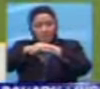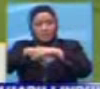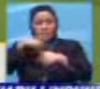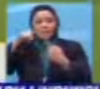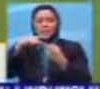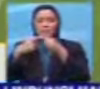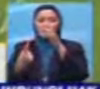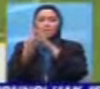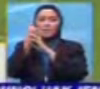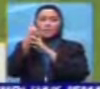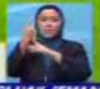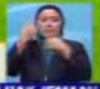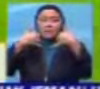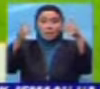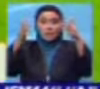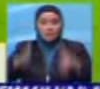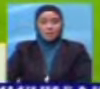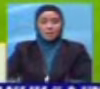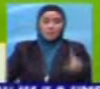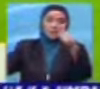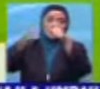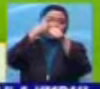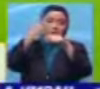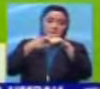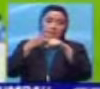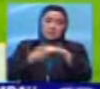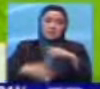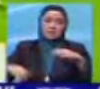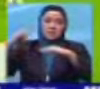berjaya ke peringkat akhir anugerah Puskas.